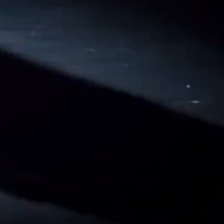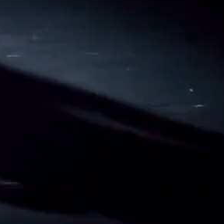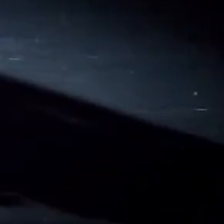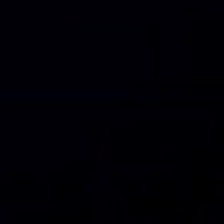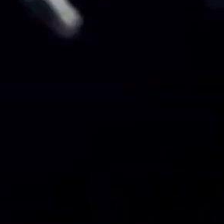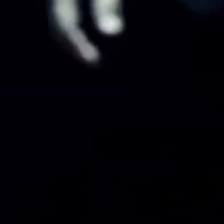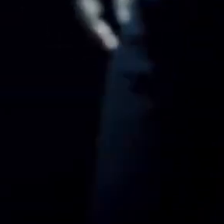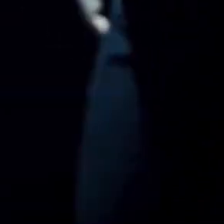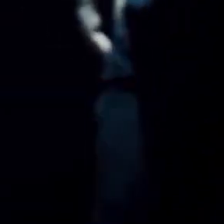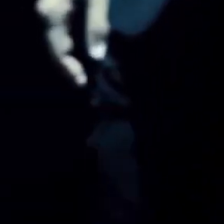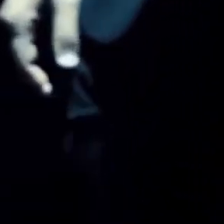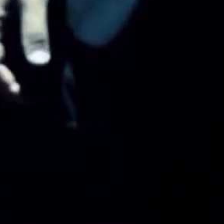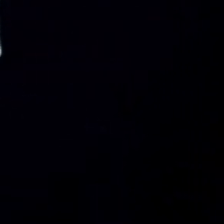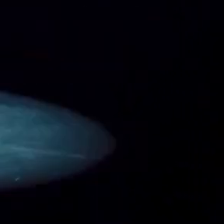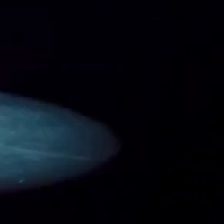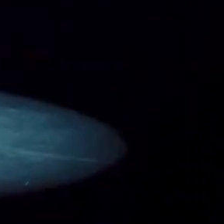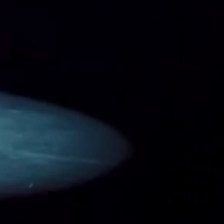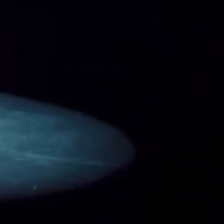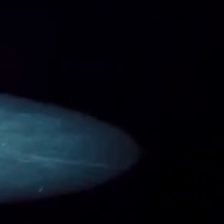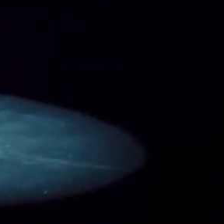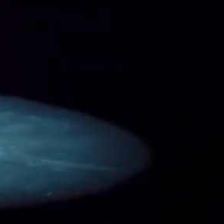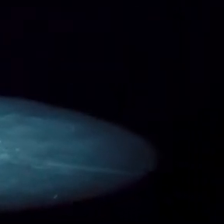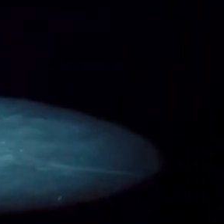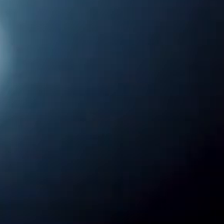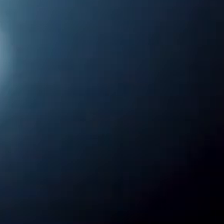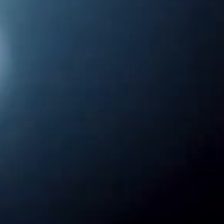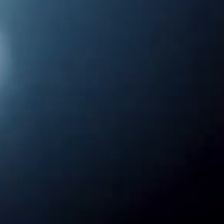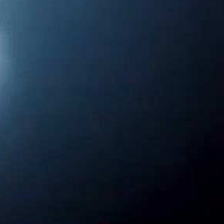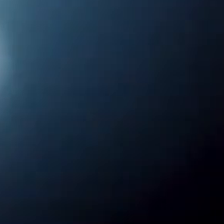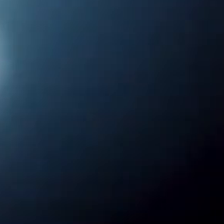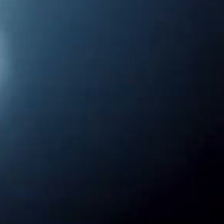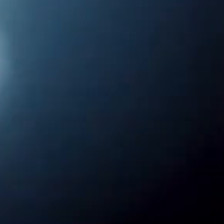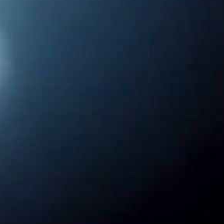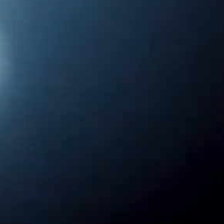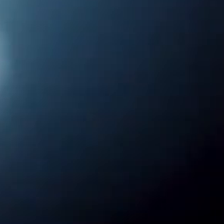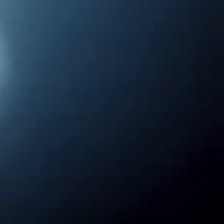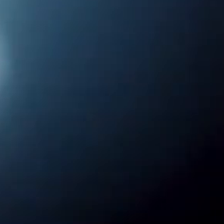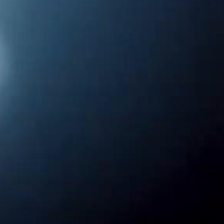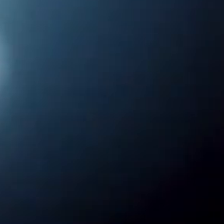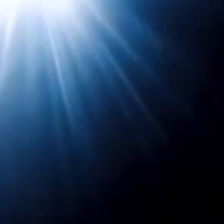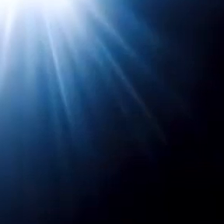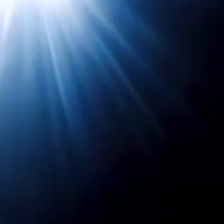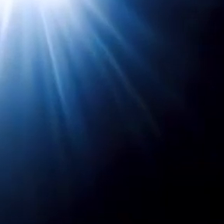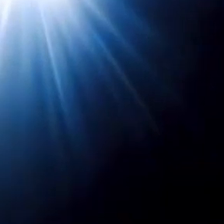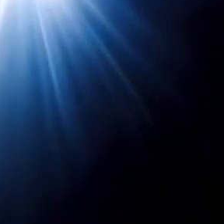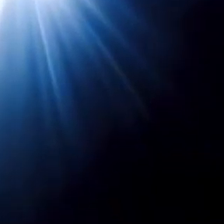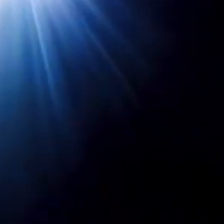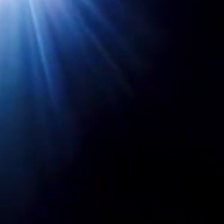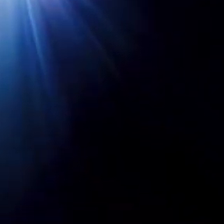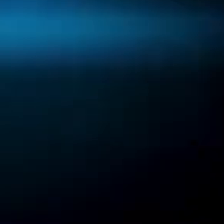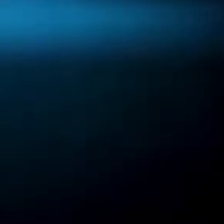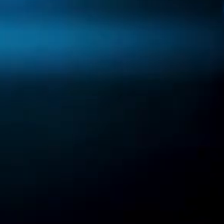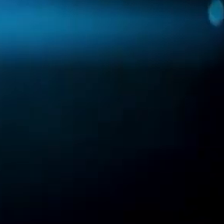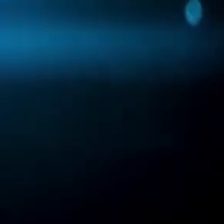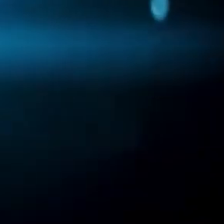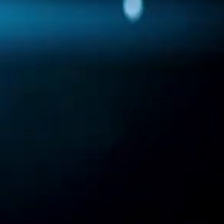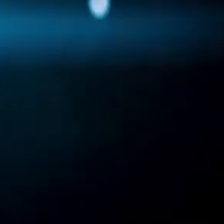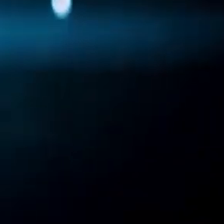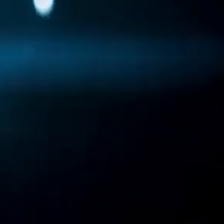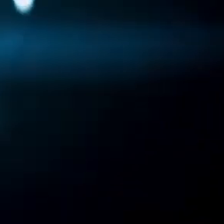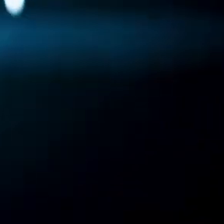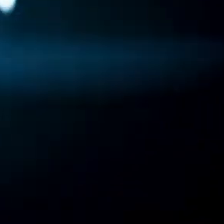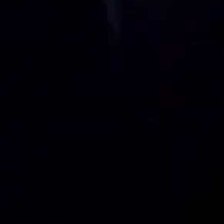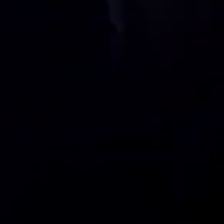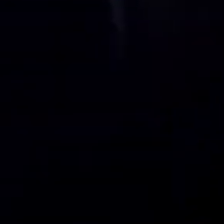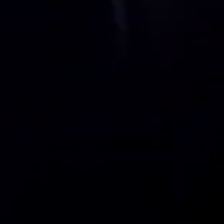interviurile lui sunt privite de sute de mii de oameni invitațiile sunt cel mai greu de